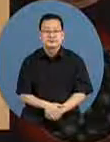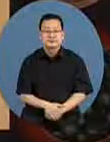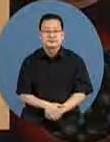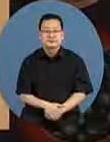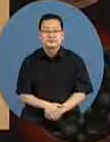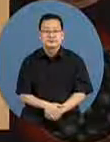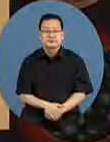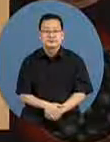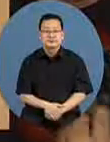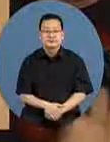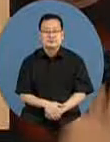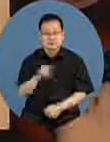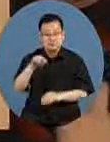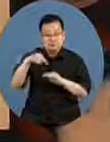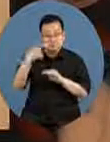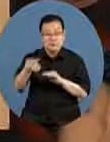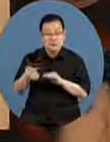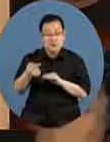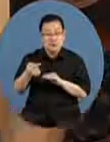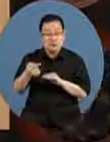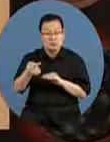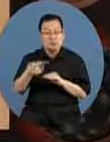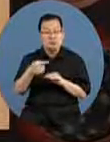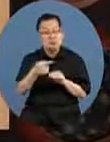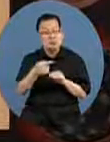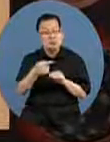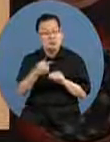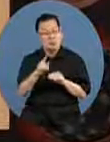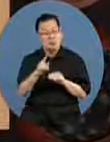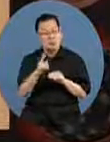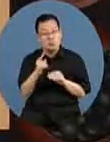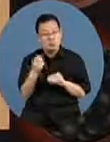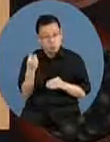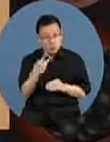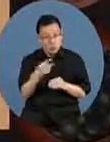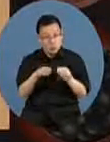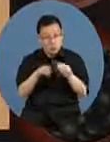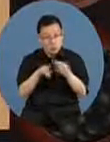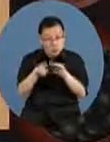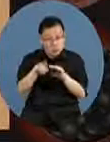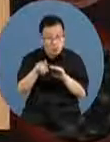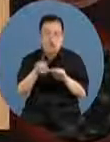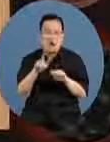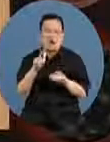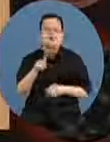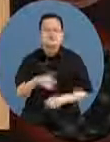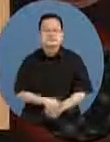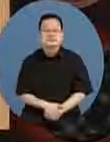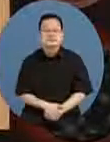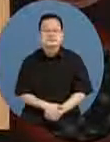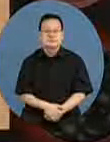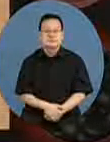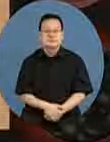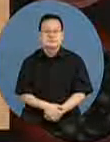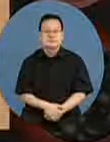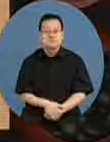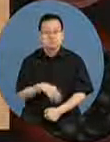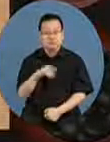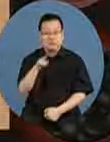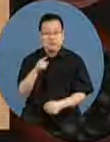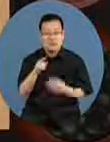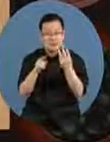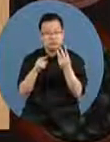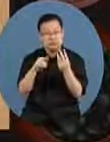여기서가 참 어렵습니다. 그 다음에 그냥 늘면은 또 미나요? 또 밀 수도 있겠죠. 네. 석점은 끊긴다